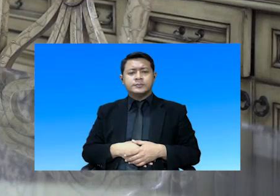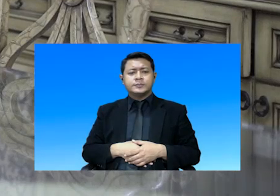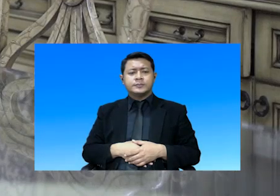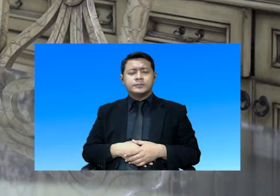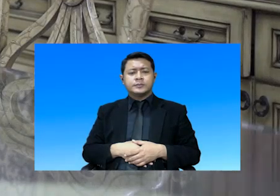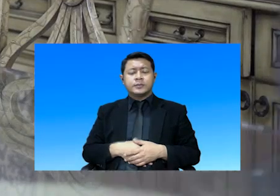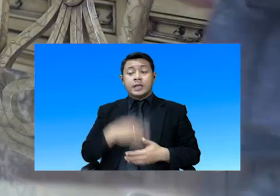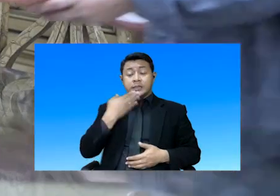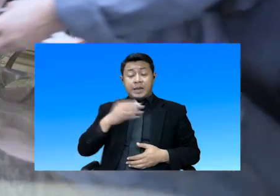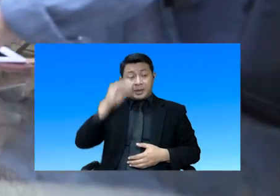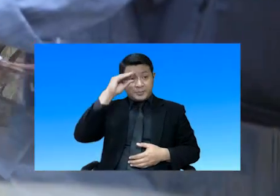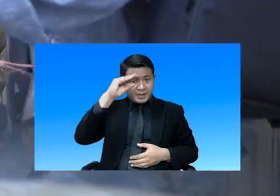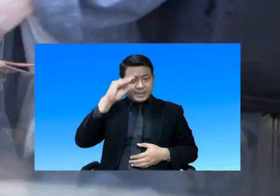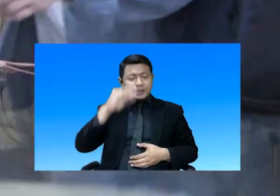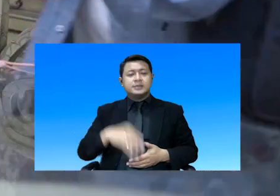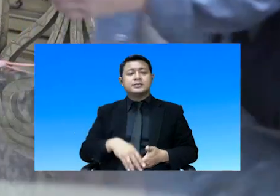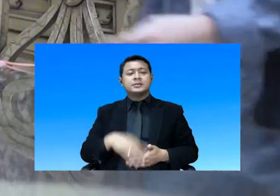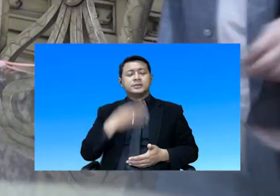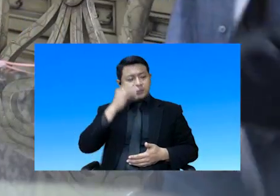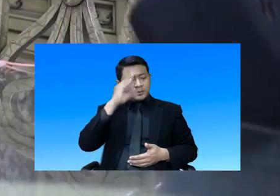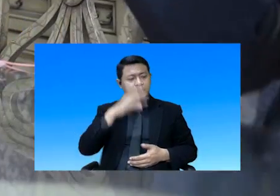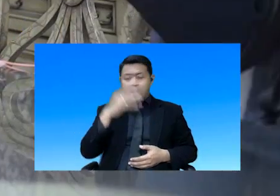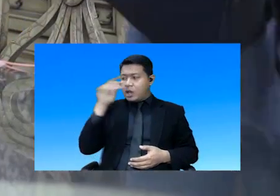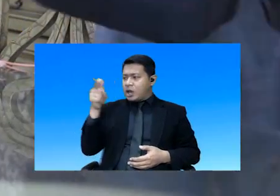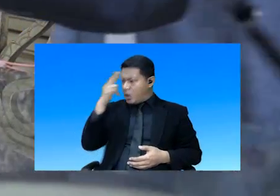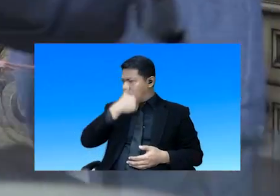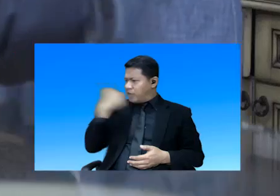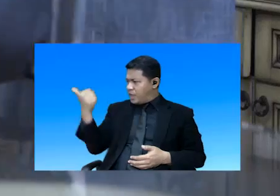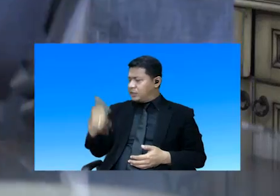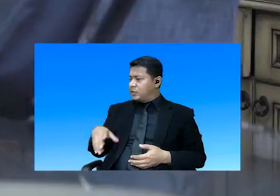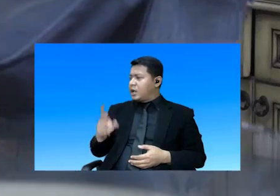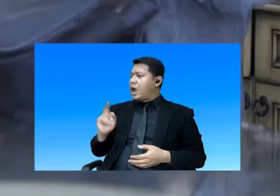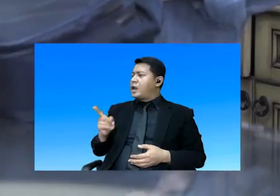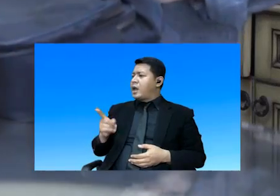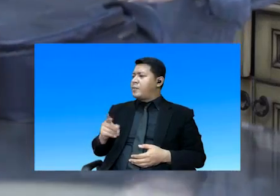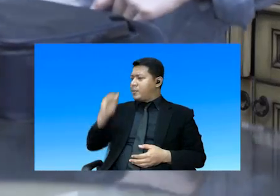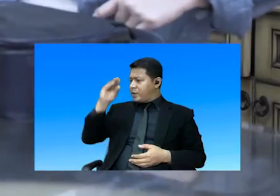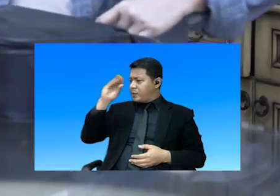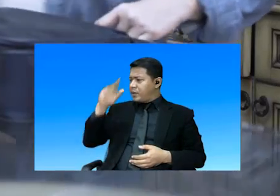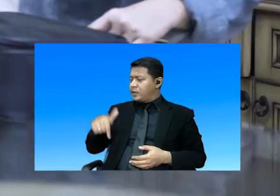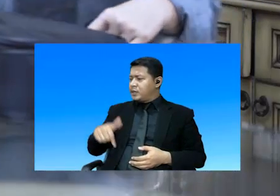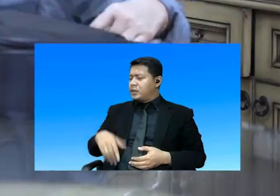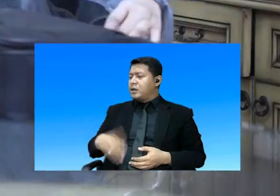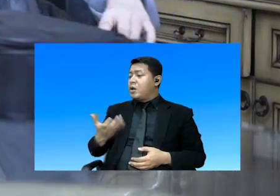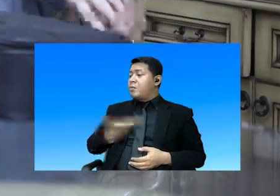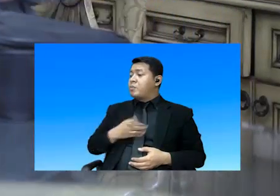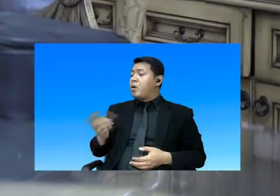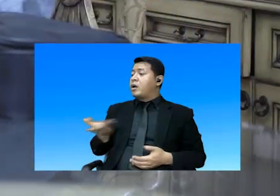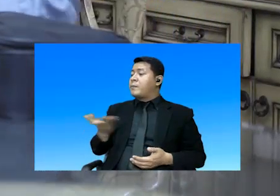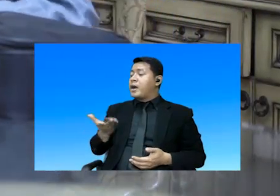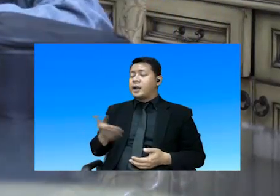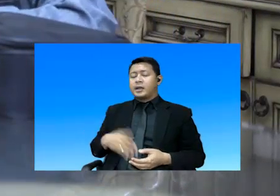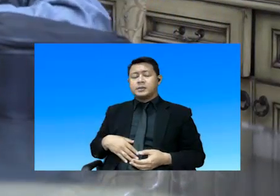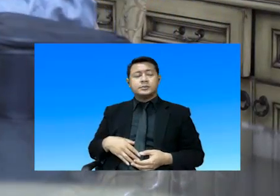Pagi, Pak. Wah, cantik kali kau, Nan. Ada apa rumahnya pagi-pagi ini? Mau kemana kau? Gini loh,